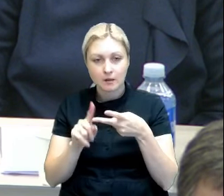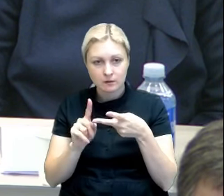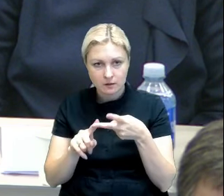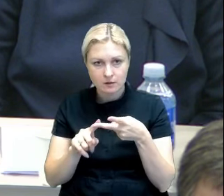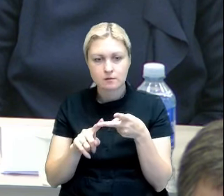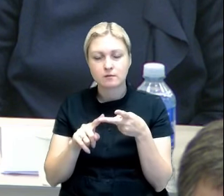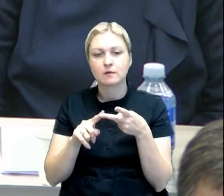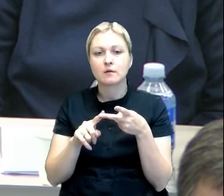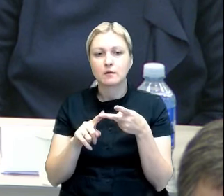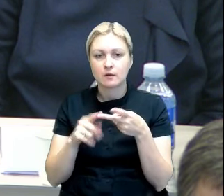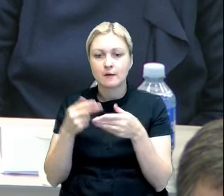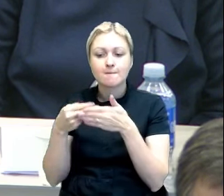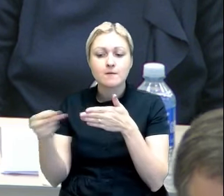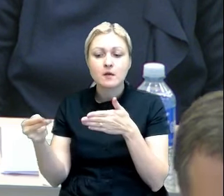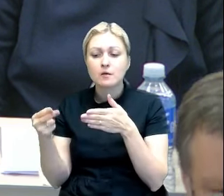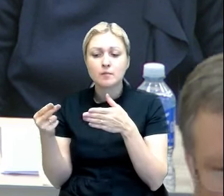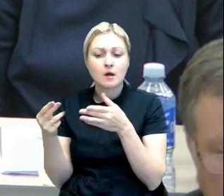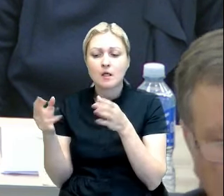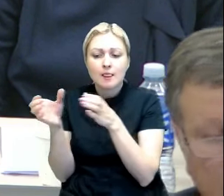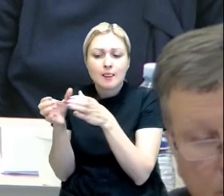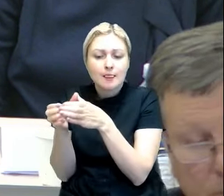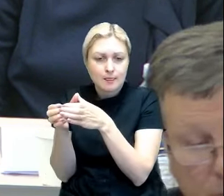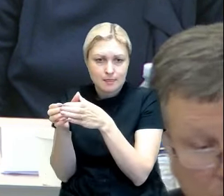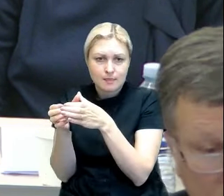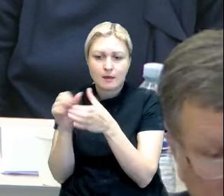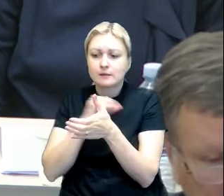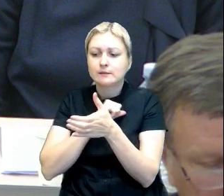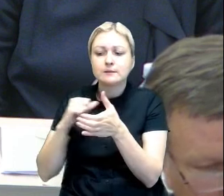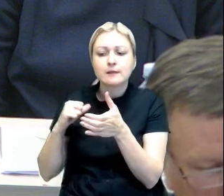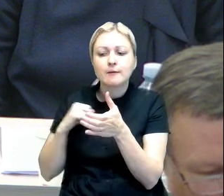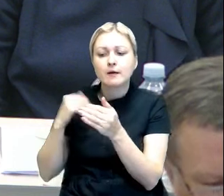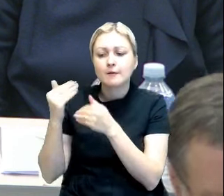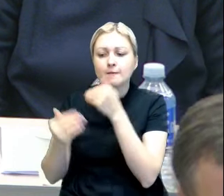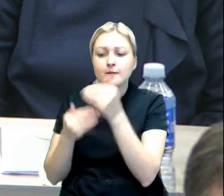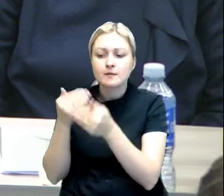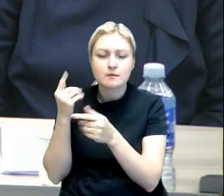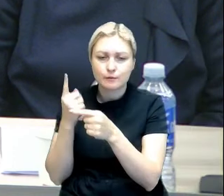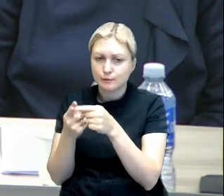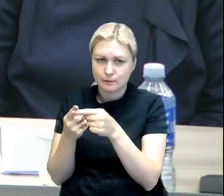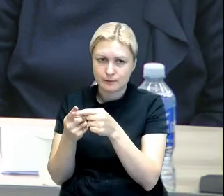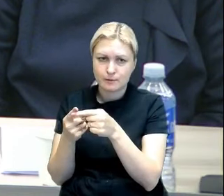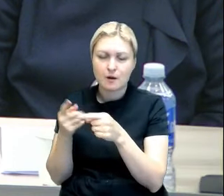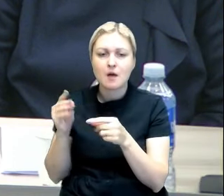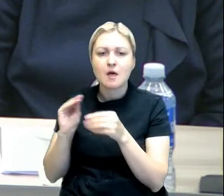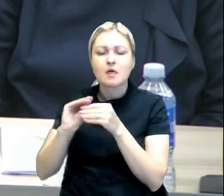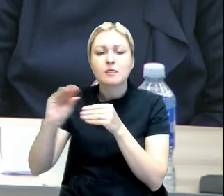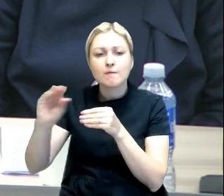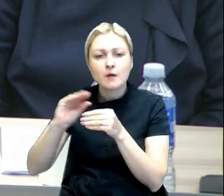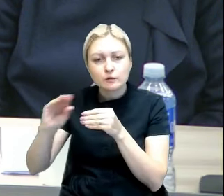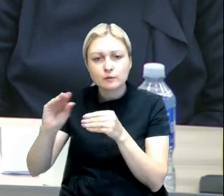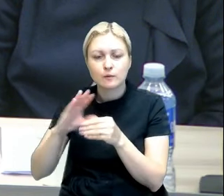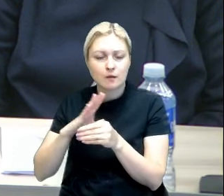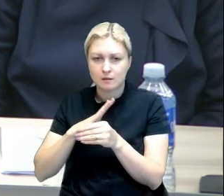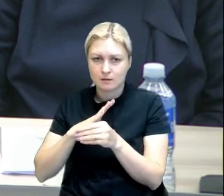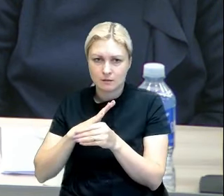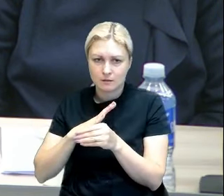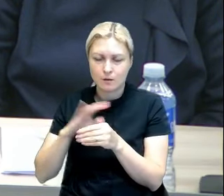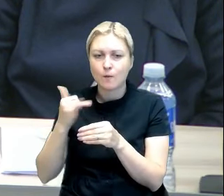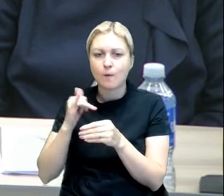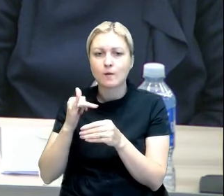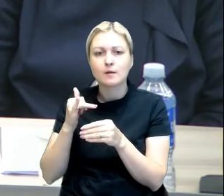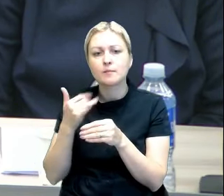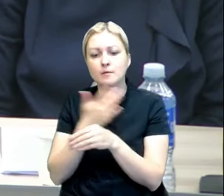galėtų savarankiškai vystytis savarankiškai investuot ir ir teikt kokybiškas